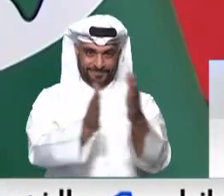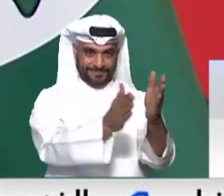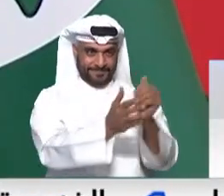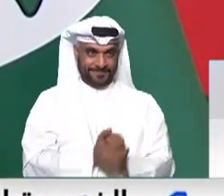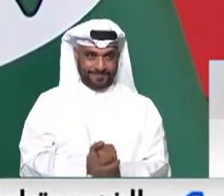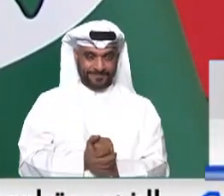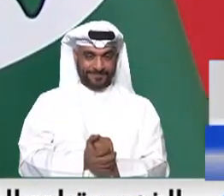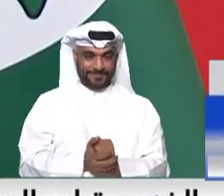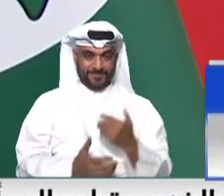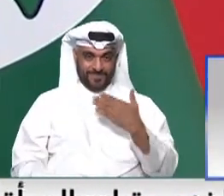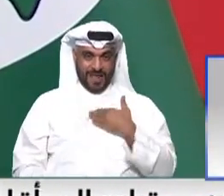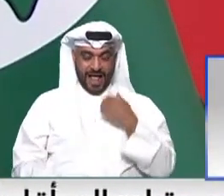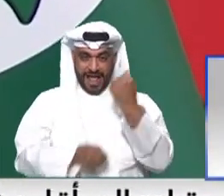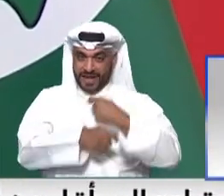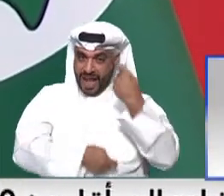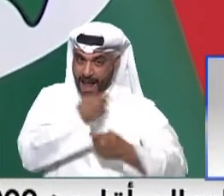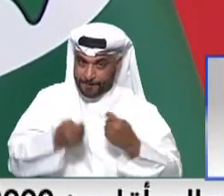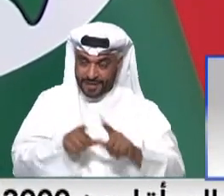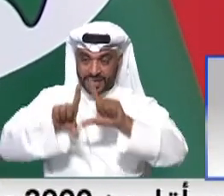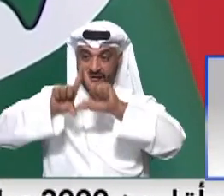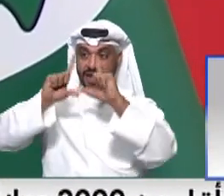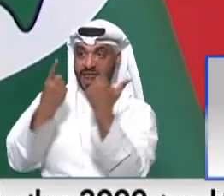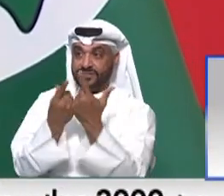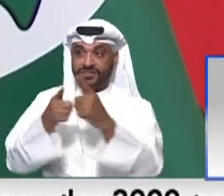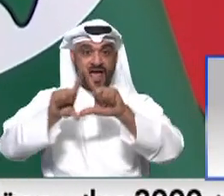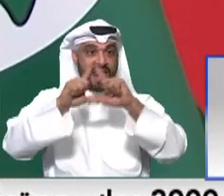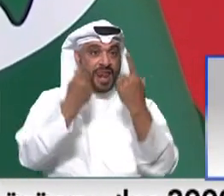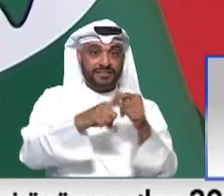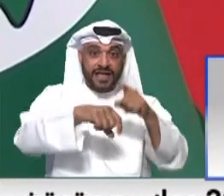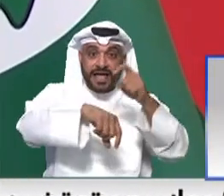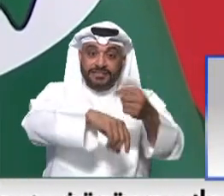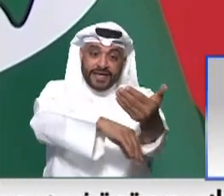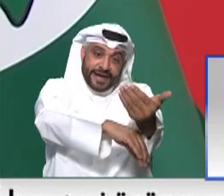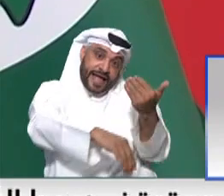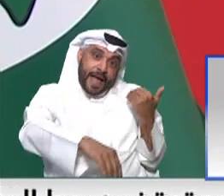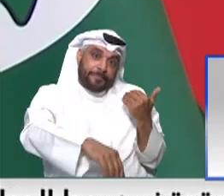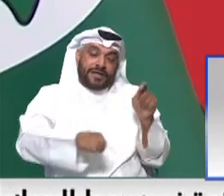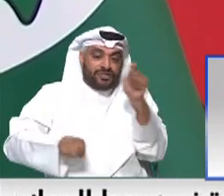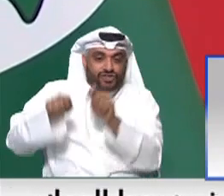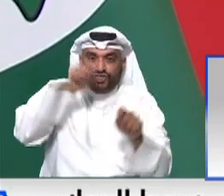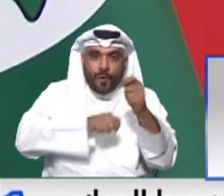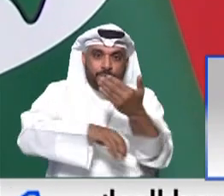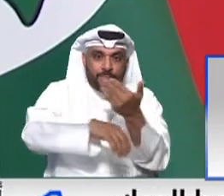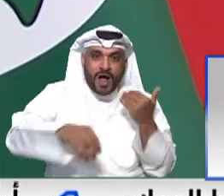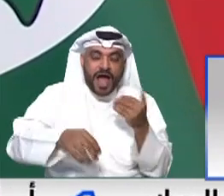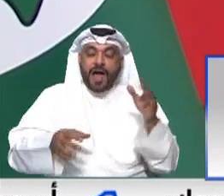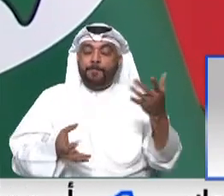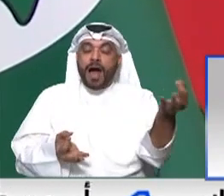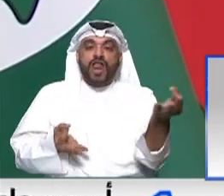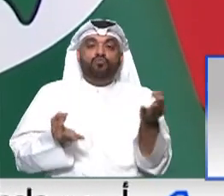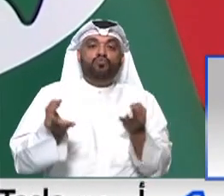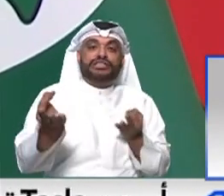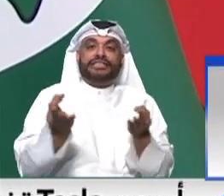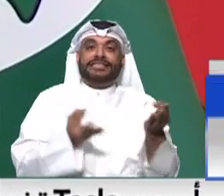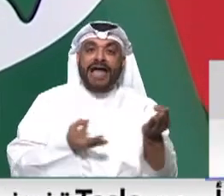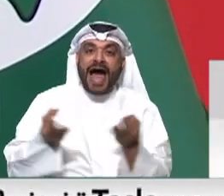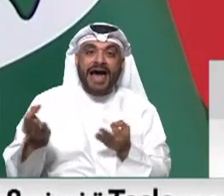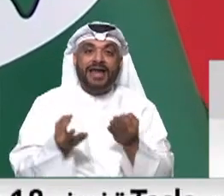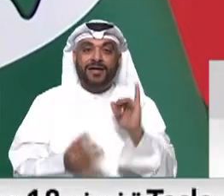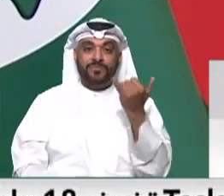القيام بالأعمال اللجان التحضيرية للجنة الفنية العليا الاستشارية للمجلس العربي الوزاري على